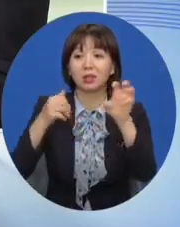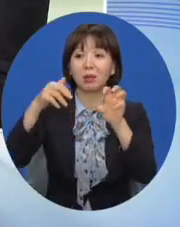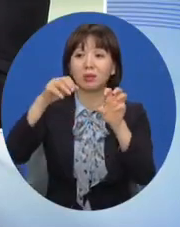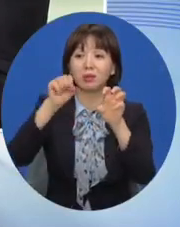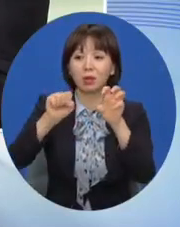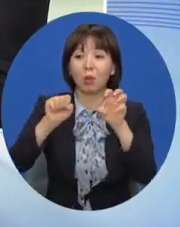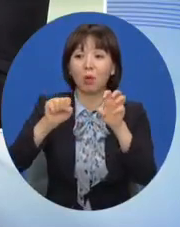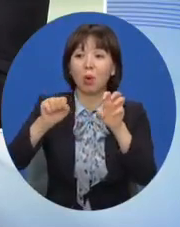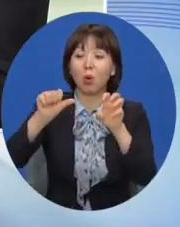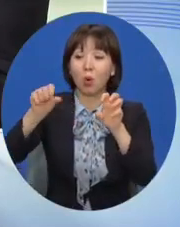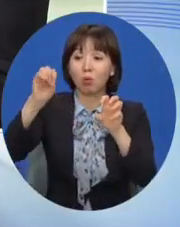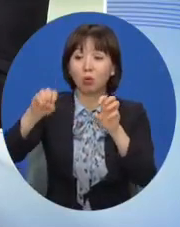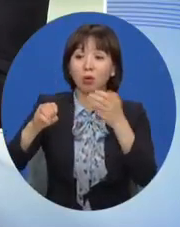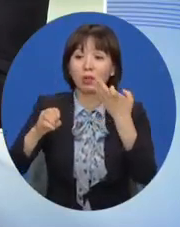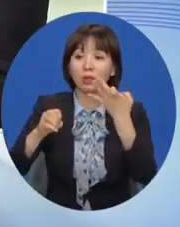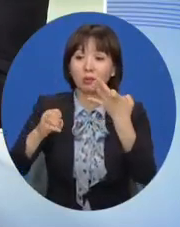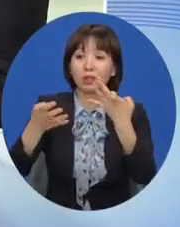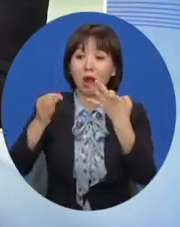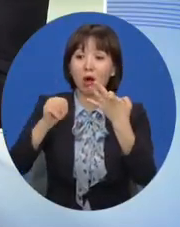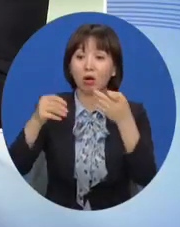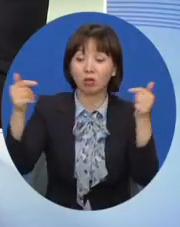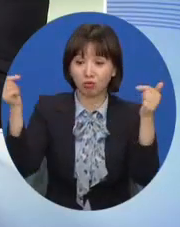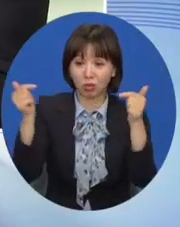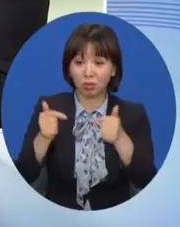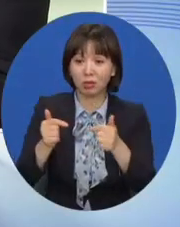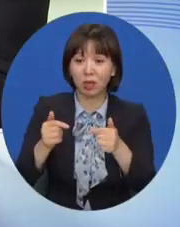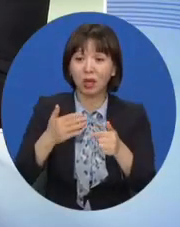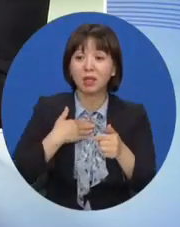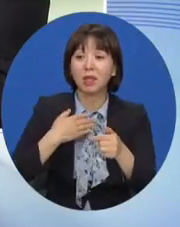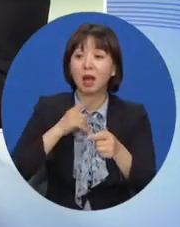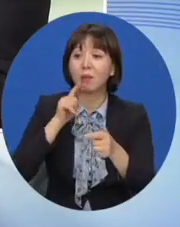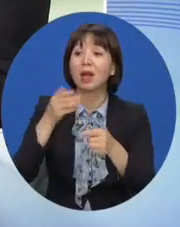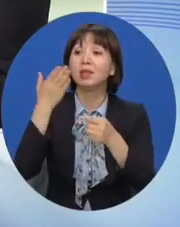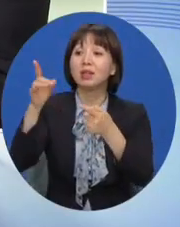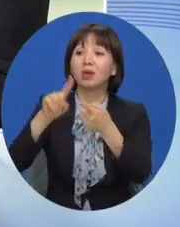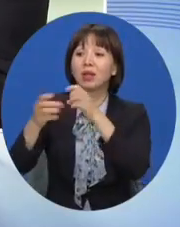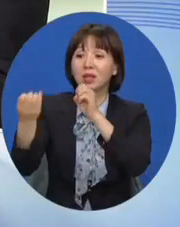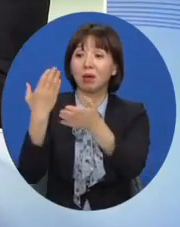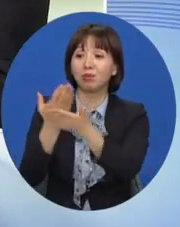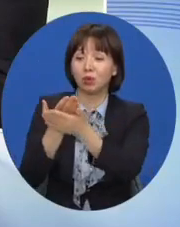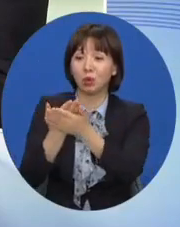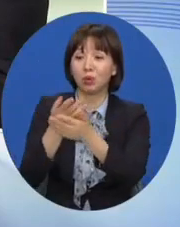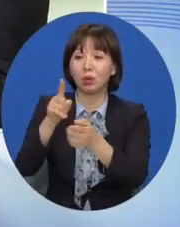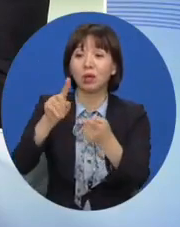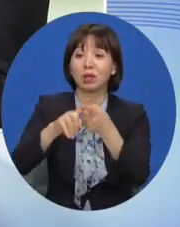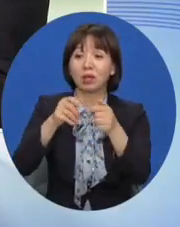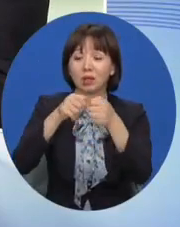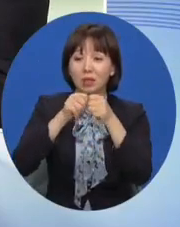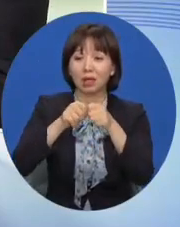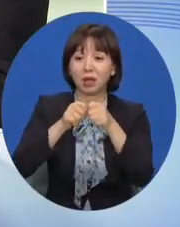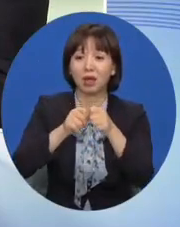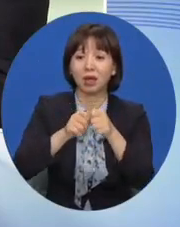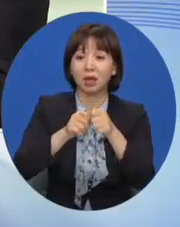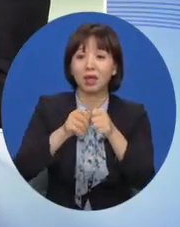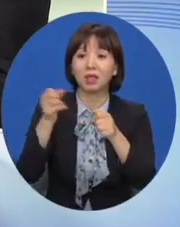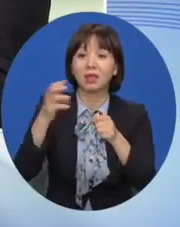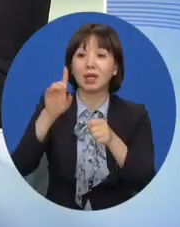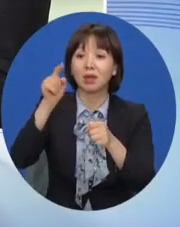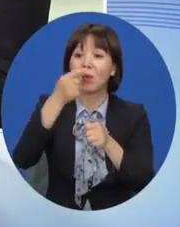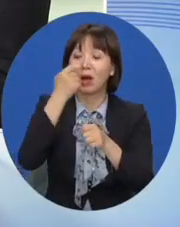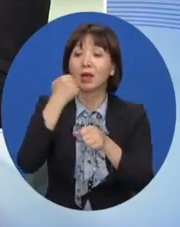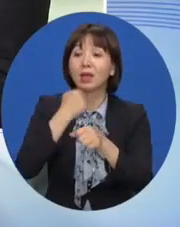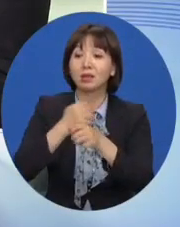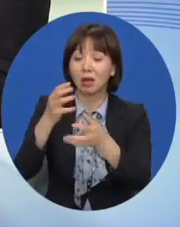30.5% 14억이 줄었더라고요. 제가 말씀드린 예, 게 맞습니다. 거죠. 예, 제가 드린 그래서 뭐 자세히 제가 뭐 도표가 안 나오고 다시 한번 확인을 해서 가져온 거예요.